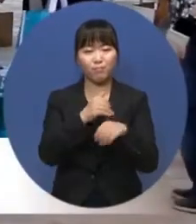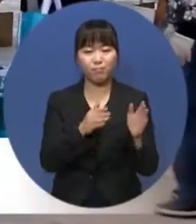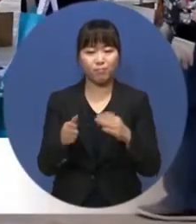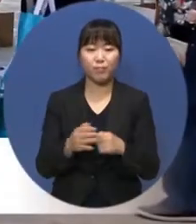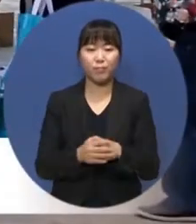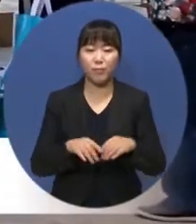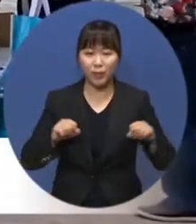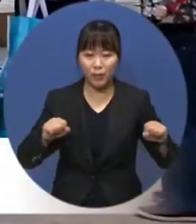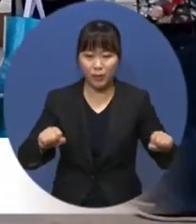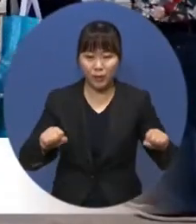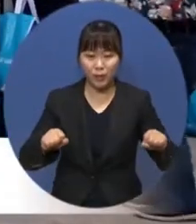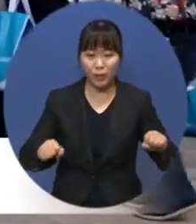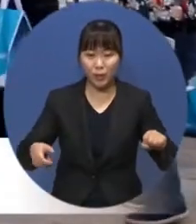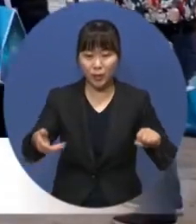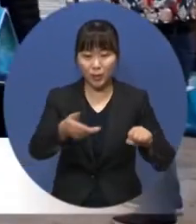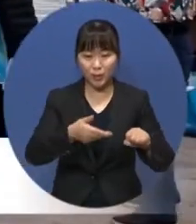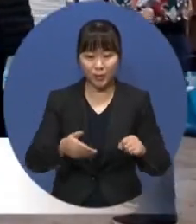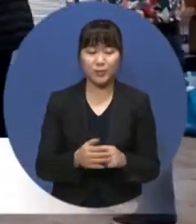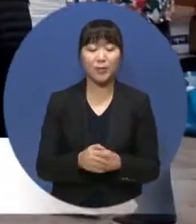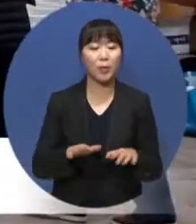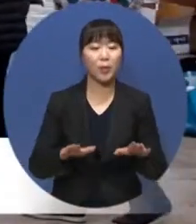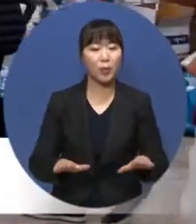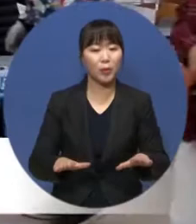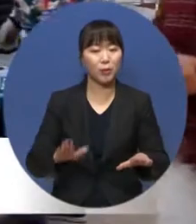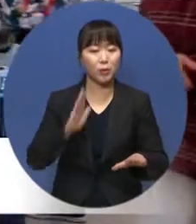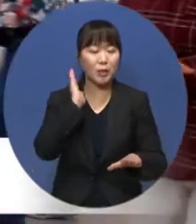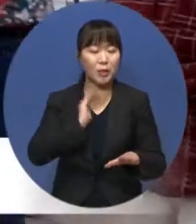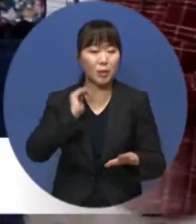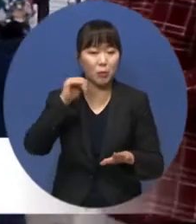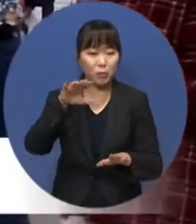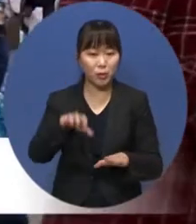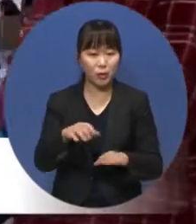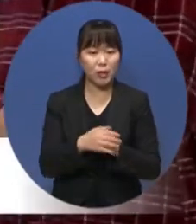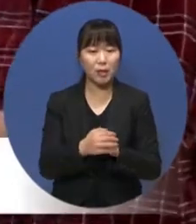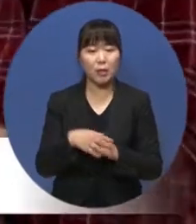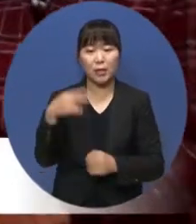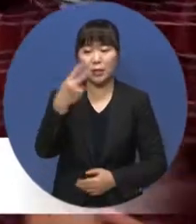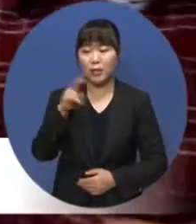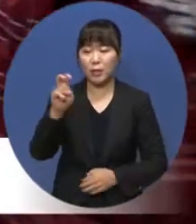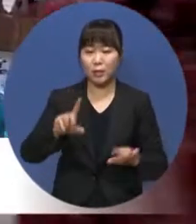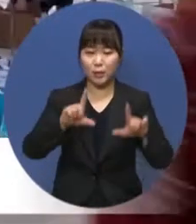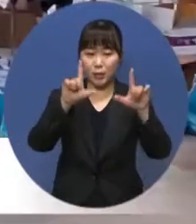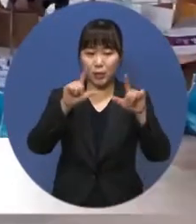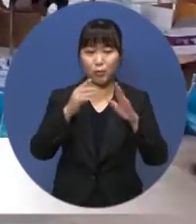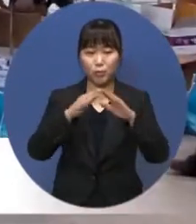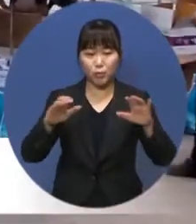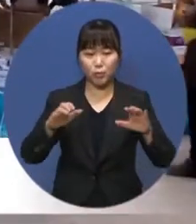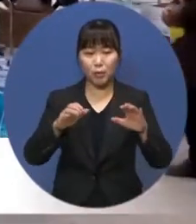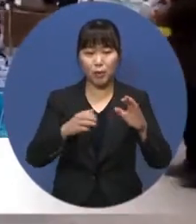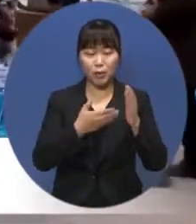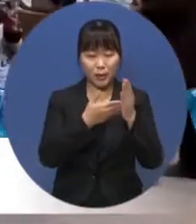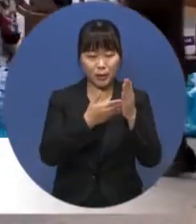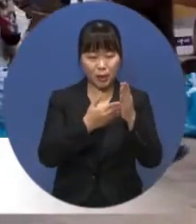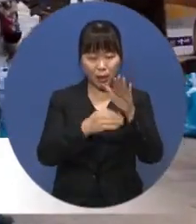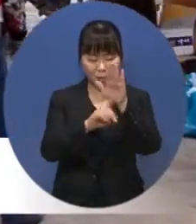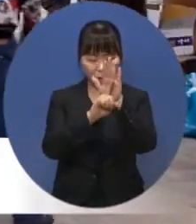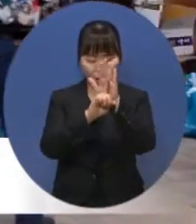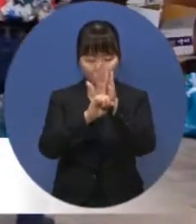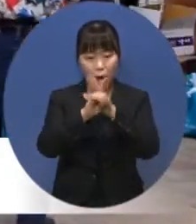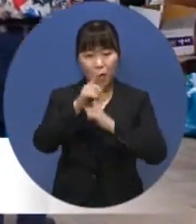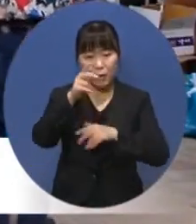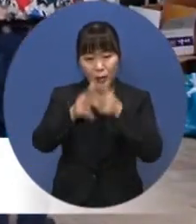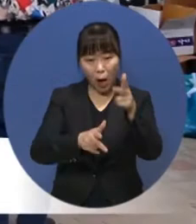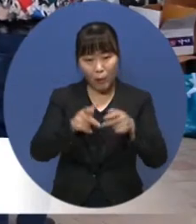네, 안녕하세요, 여러분. 오늘 우리 의정부에서 2020년 주민제한 공모사업으로